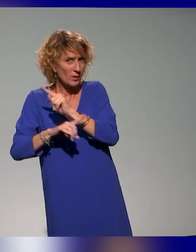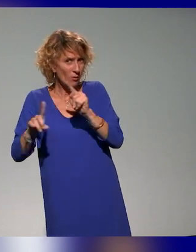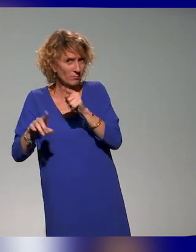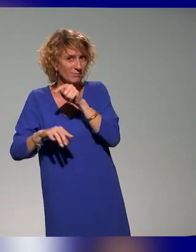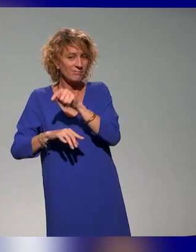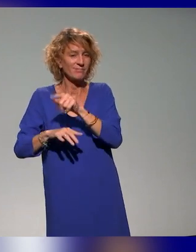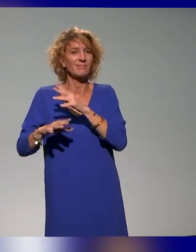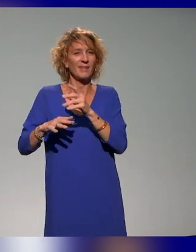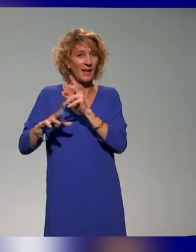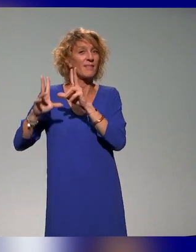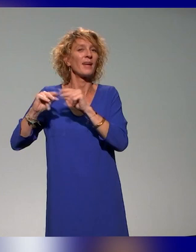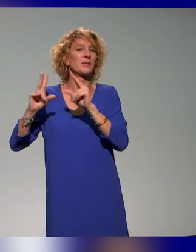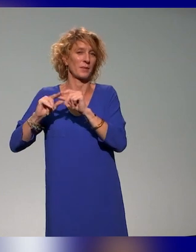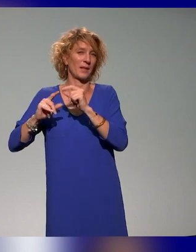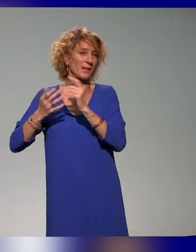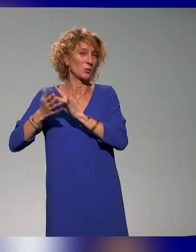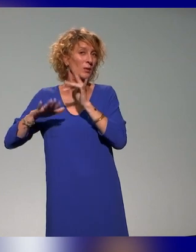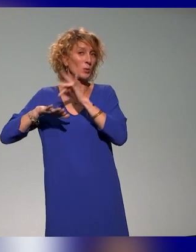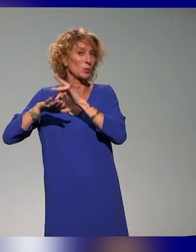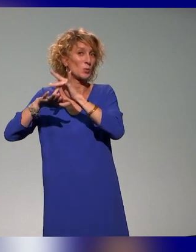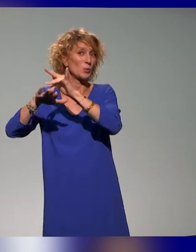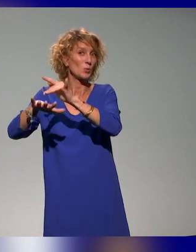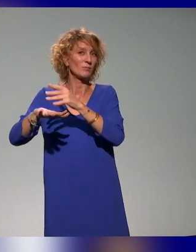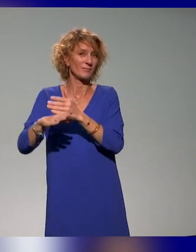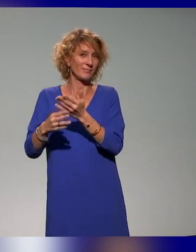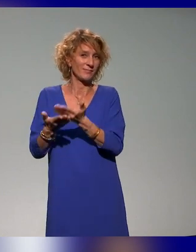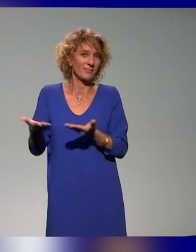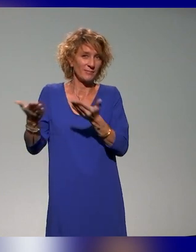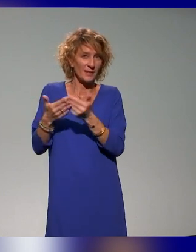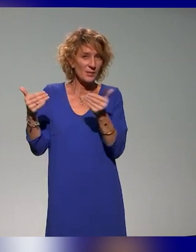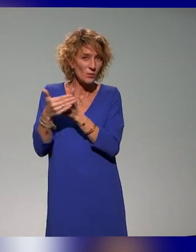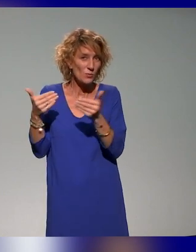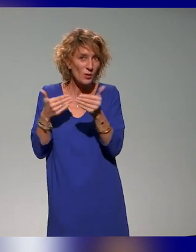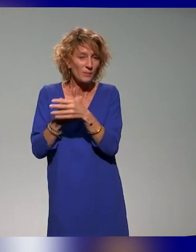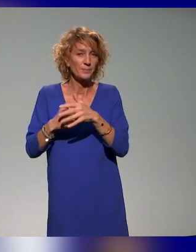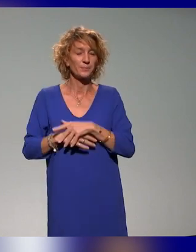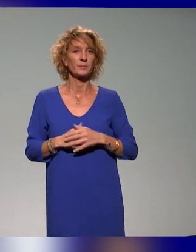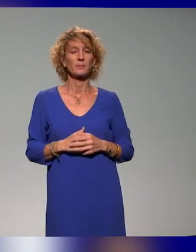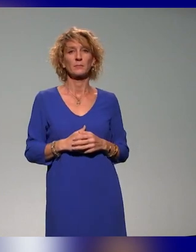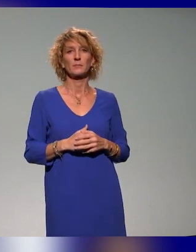puis le descriptif de ce qu'elle a pu tester sur cette version de Moodle.